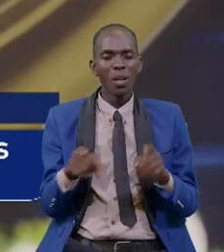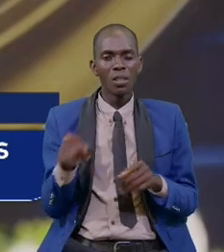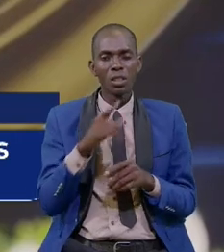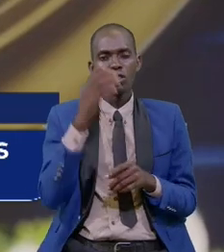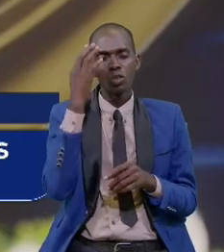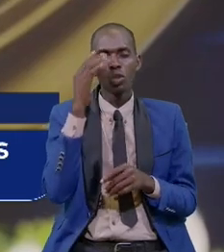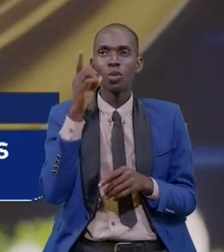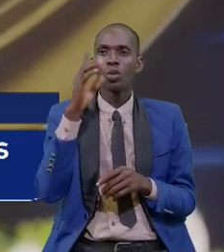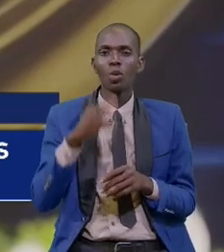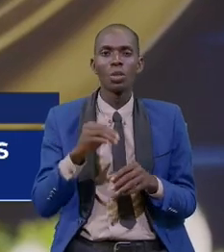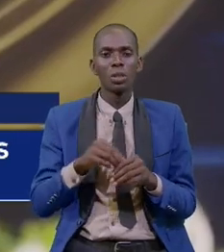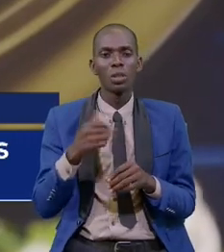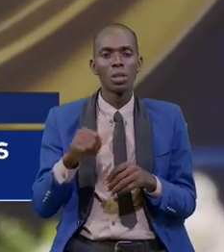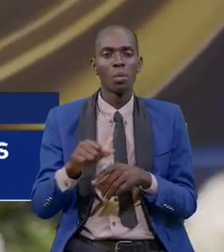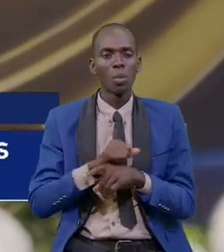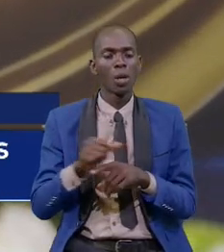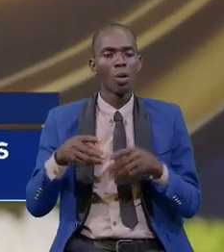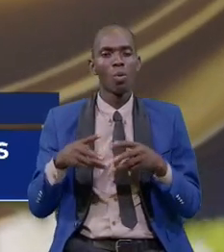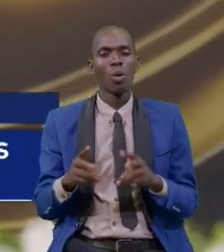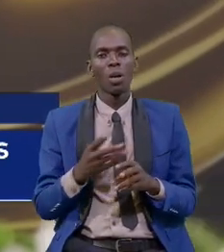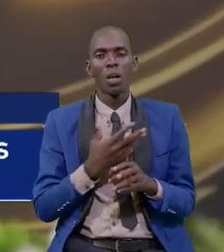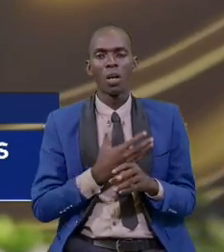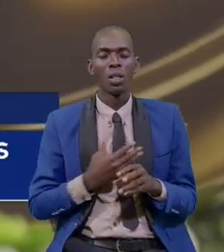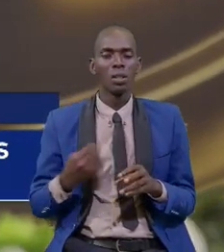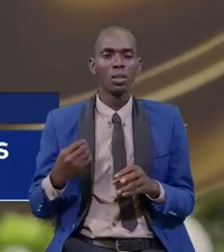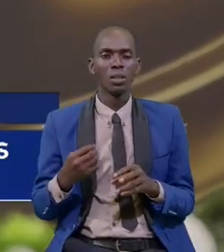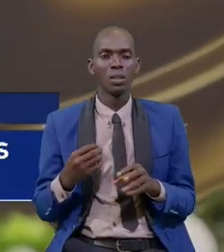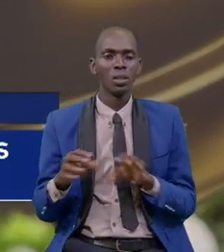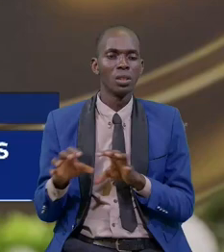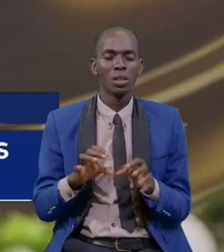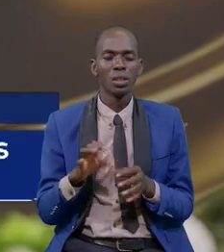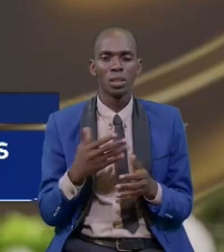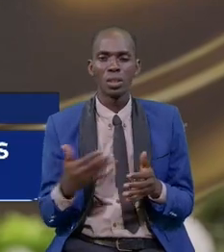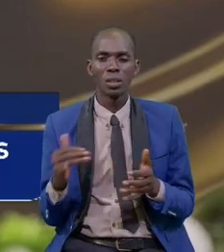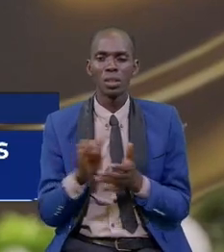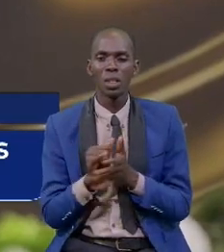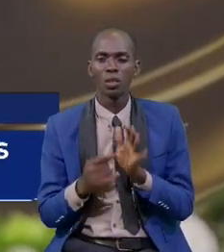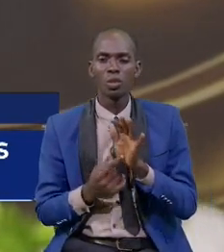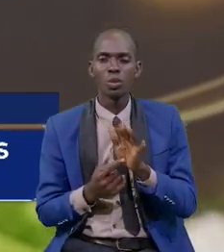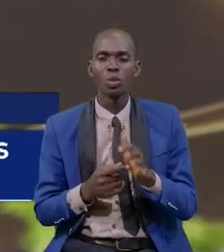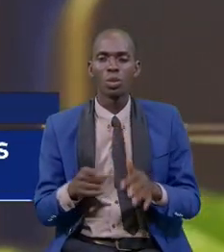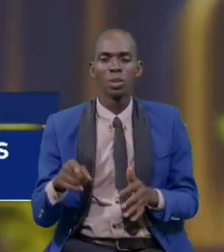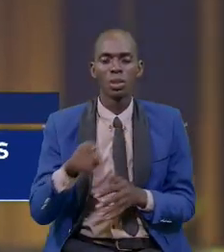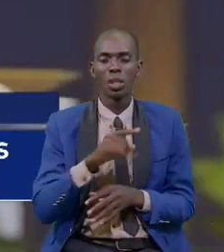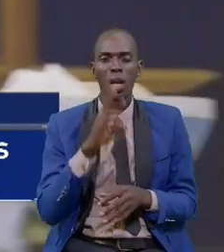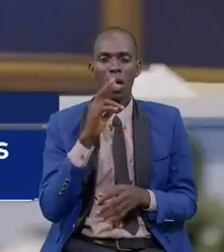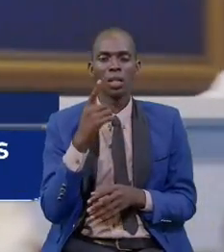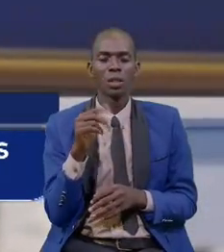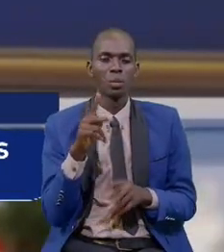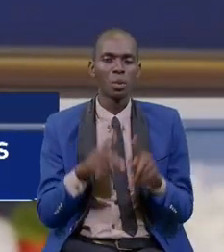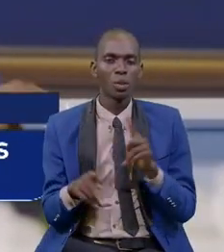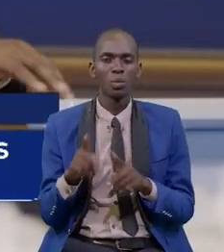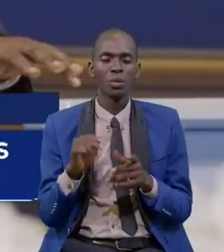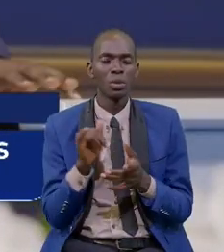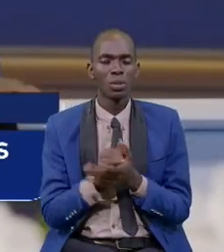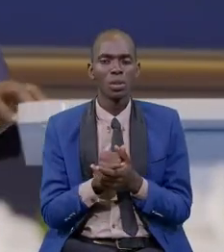façon pratique et ils faisaient des choses qui ont démontré qu'ils étaient des gens qui ont la foi dans le Seigneur et ils